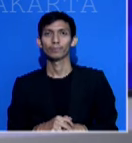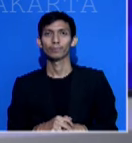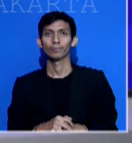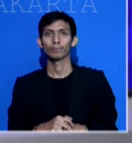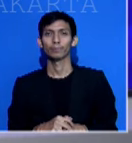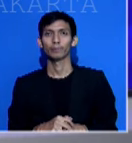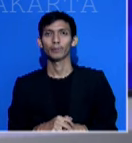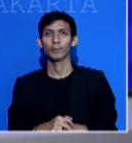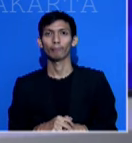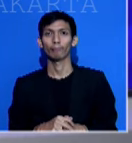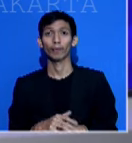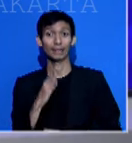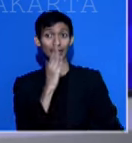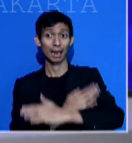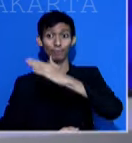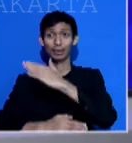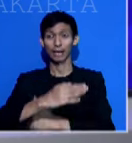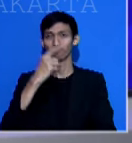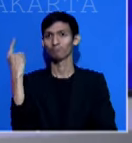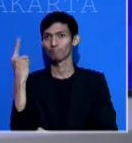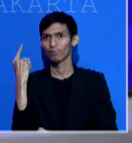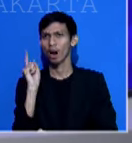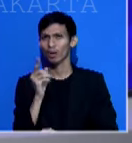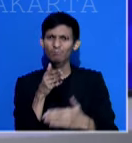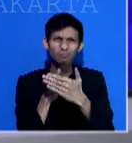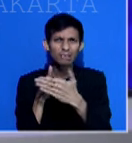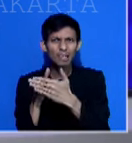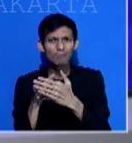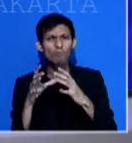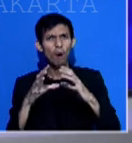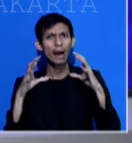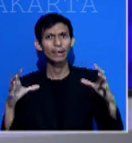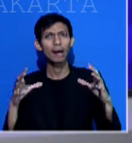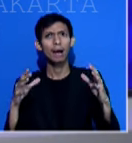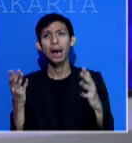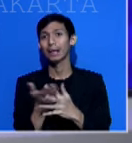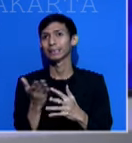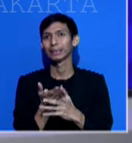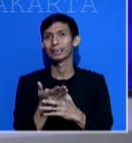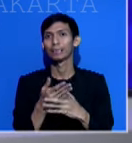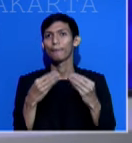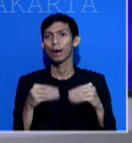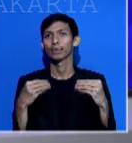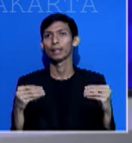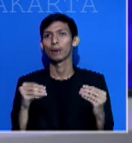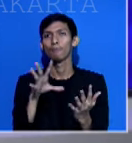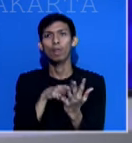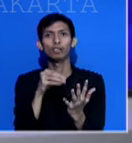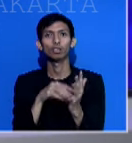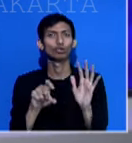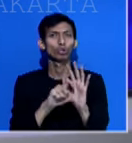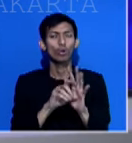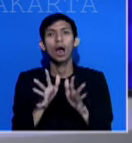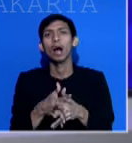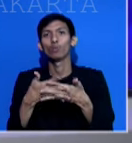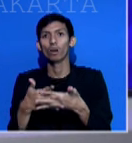penyandang disabilitas seringkiali menghadapi tantangan yang lebih besar dalam mengakses materi pembelajaran termasuk al-qur'an Padahal mereka